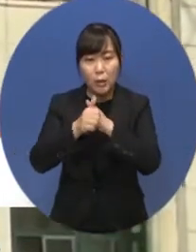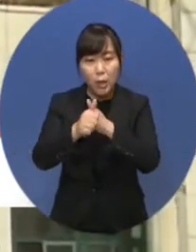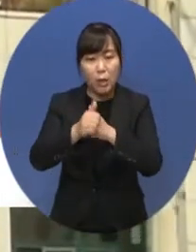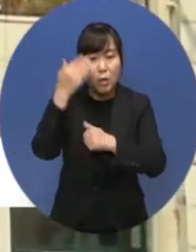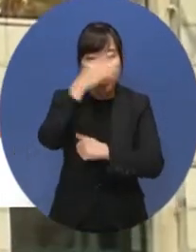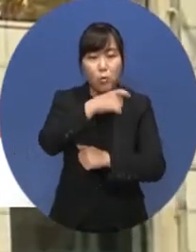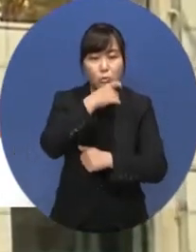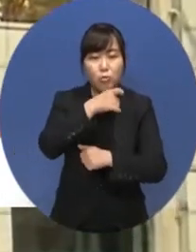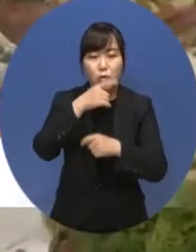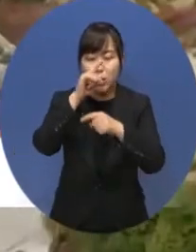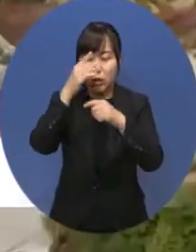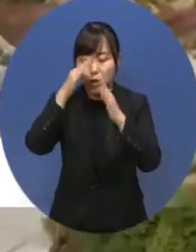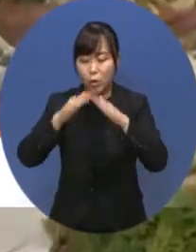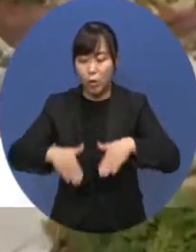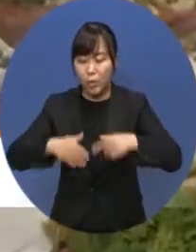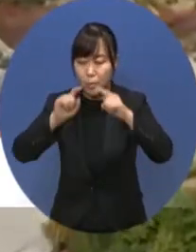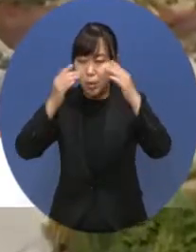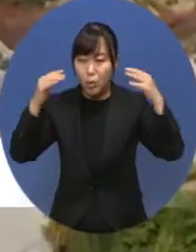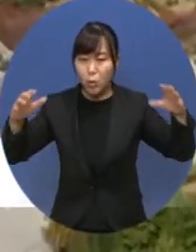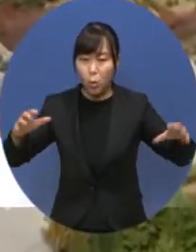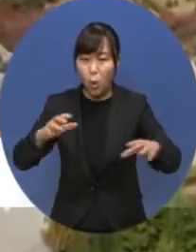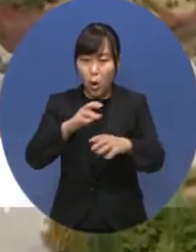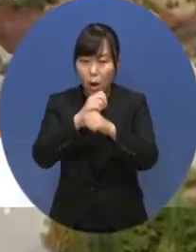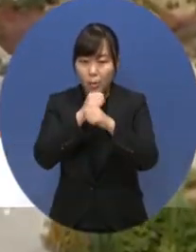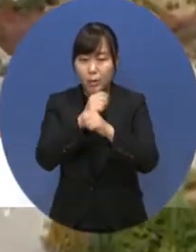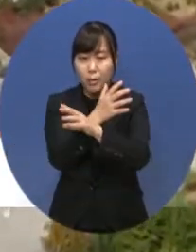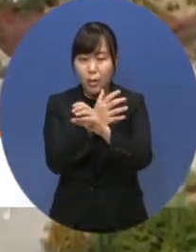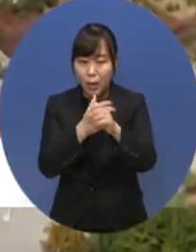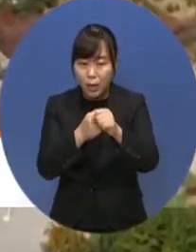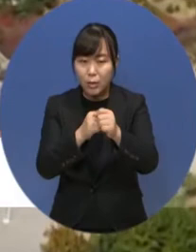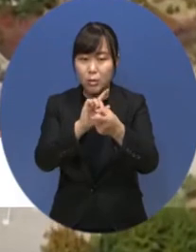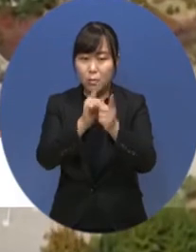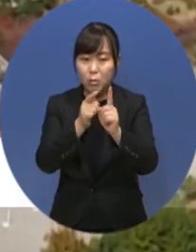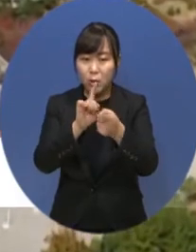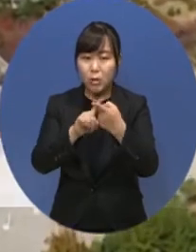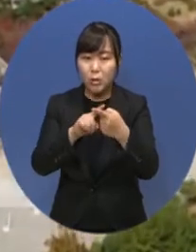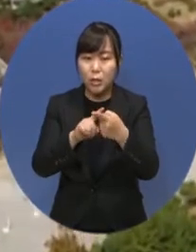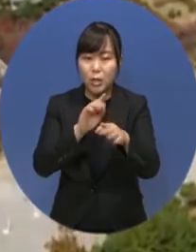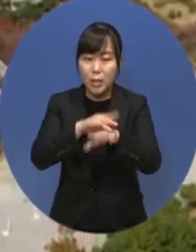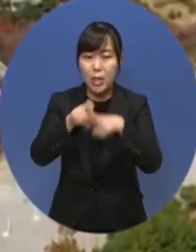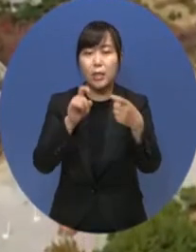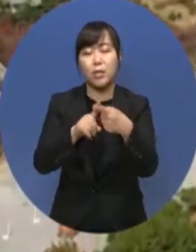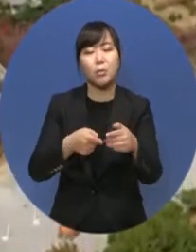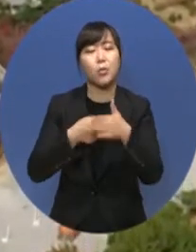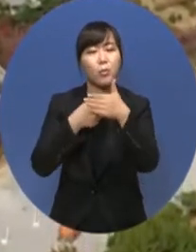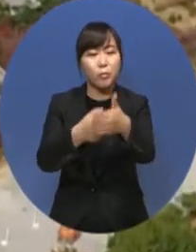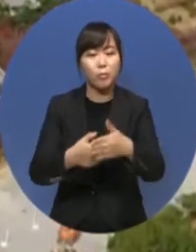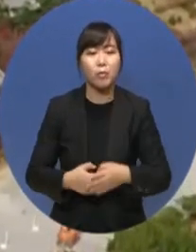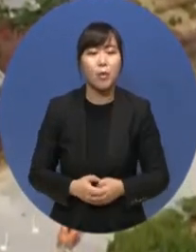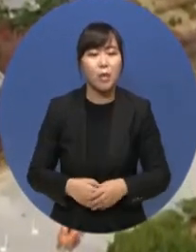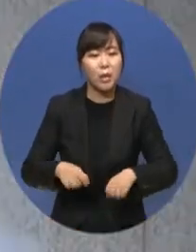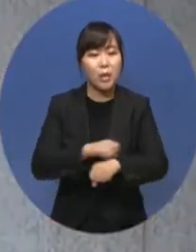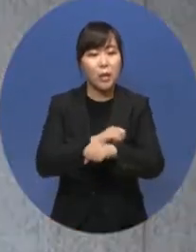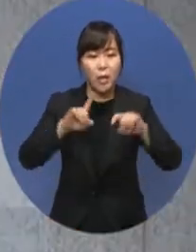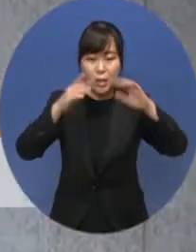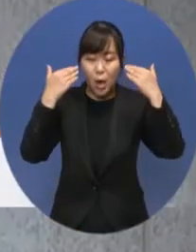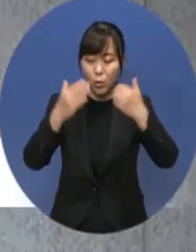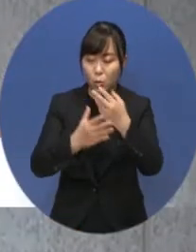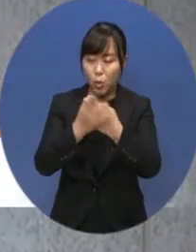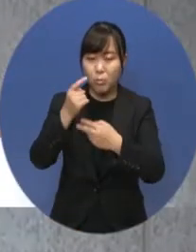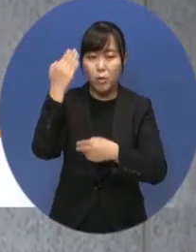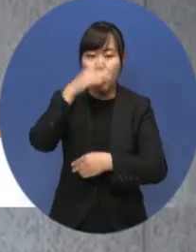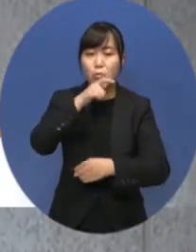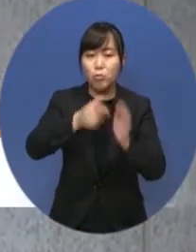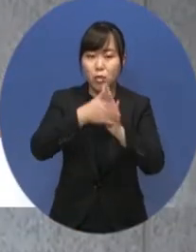여수대학교와 전남대학교가 통합하면서 체결한 양해각서 이행을 촉구했습니다. 특히 대학 통합은